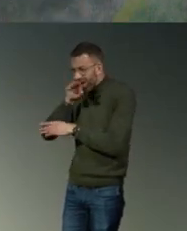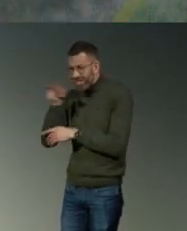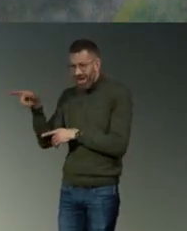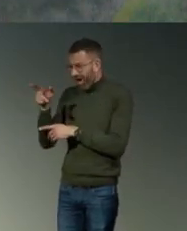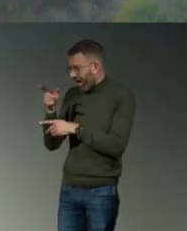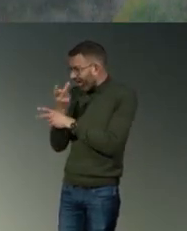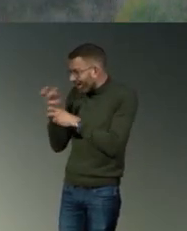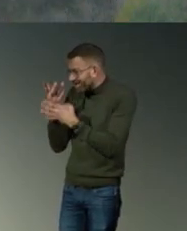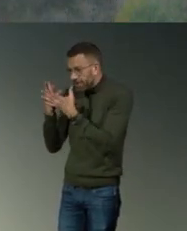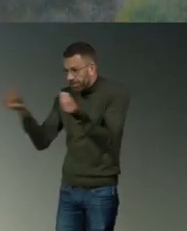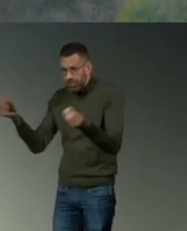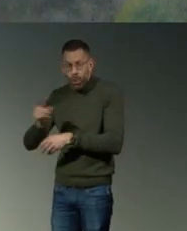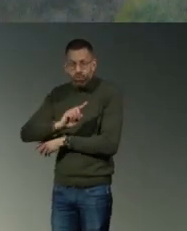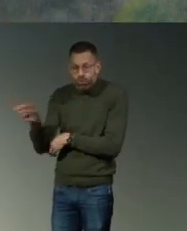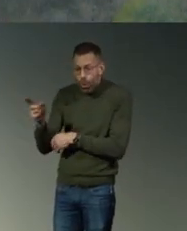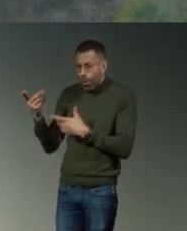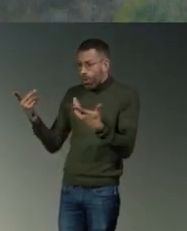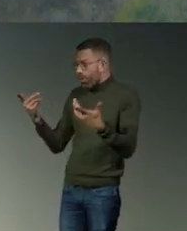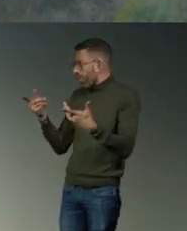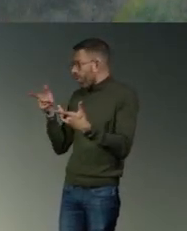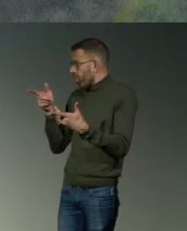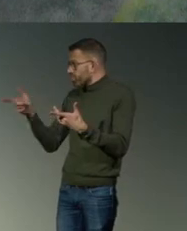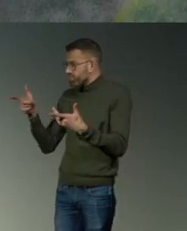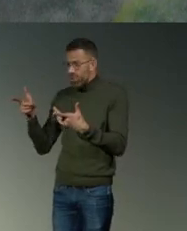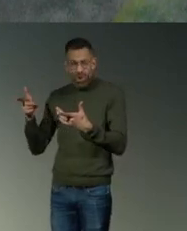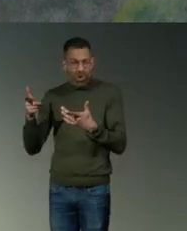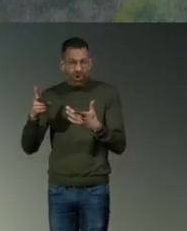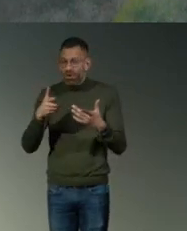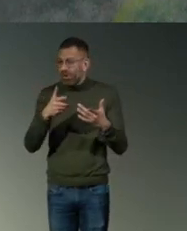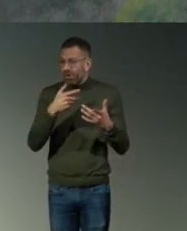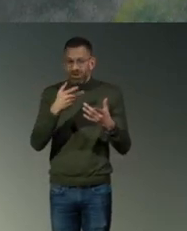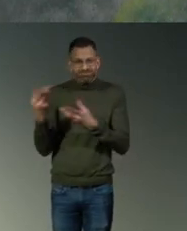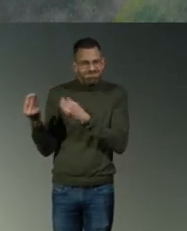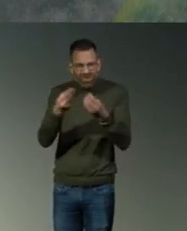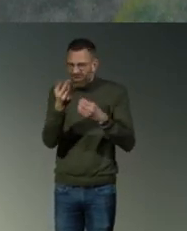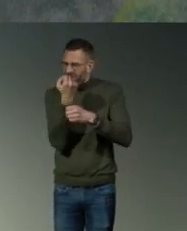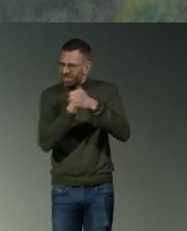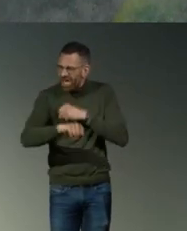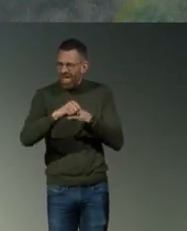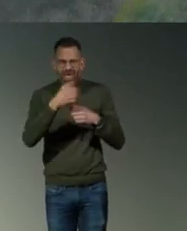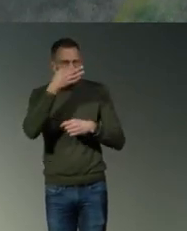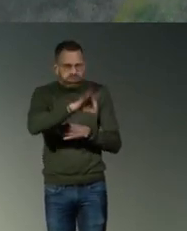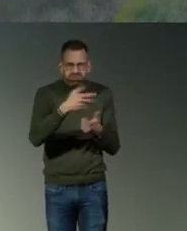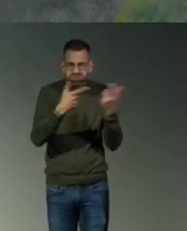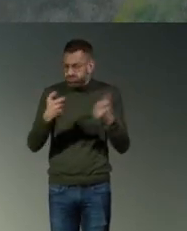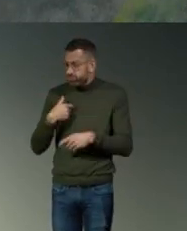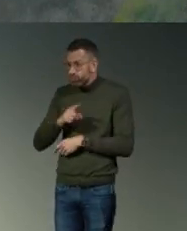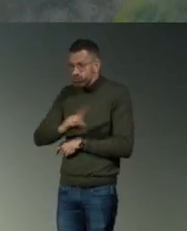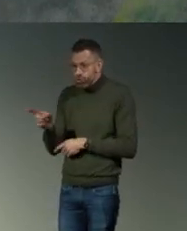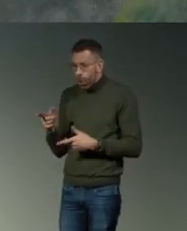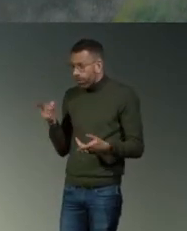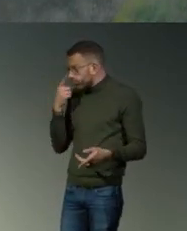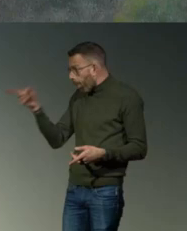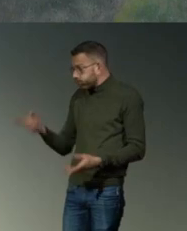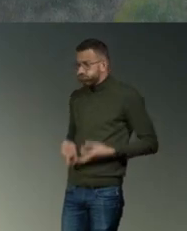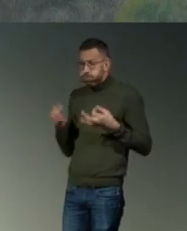danger, ni nuisible, selon les termes habituels, il n'intéresse personne, il est trop commun.